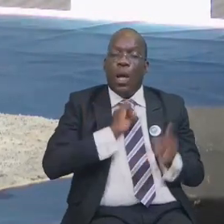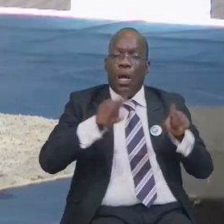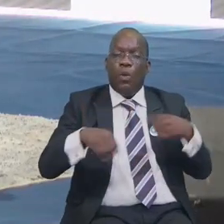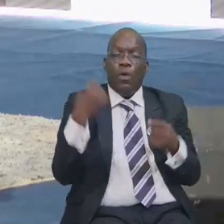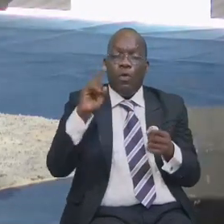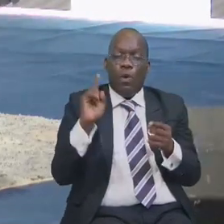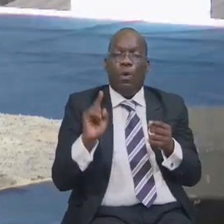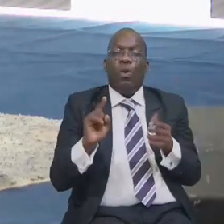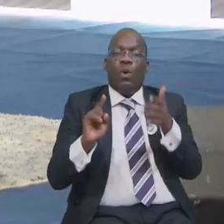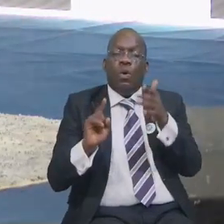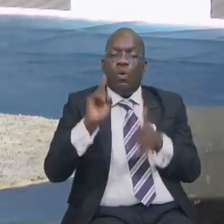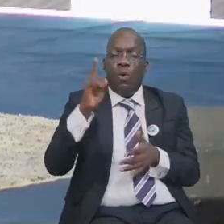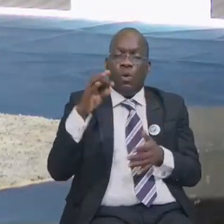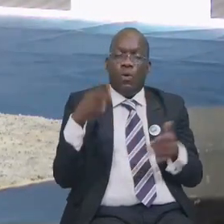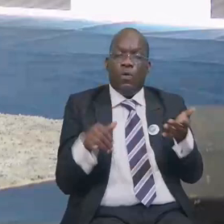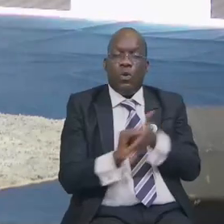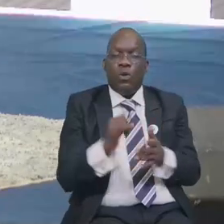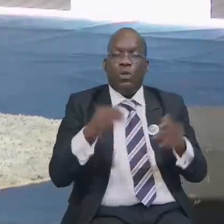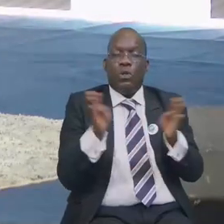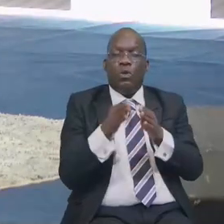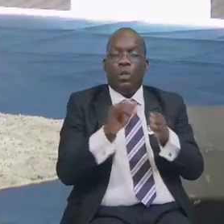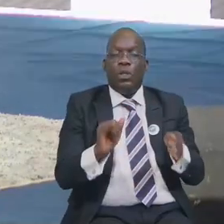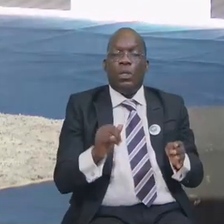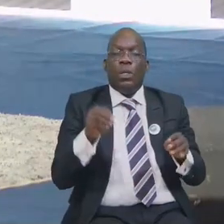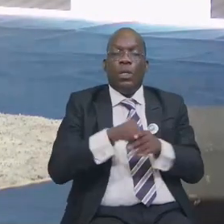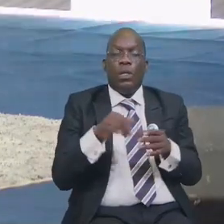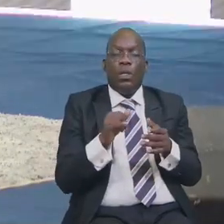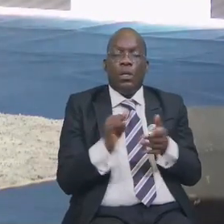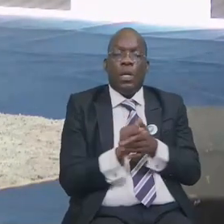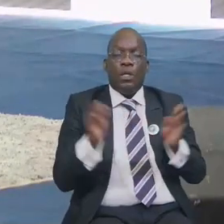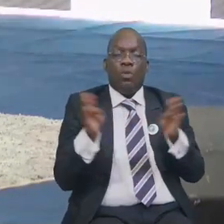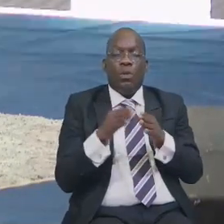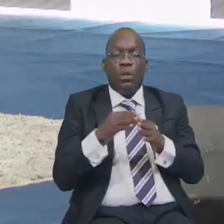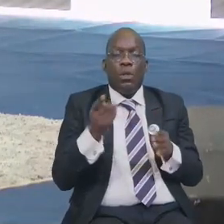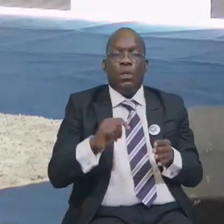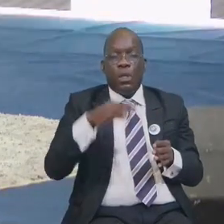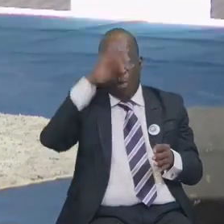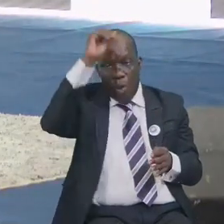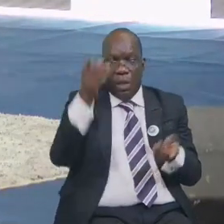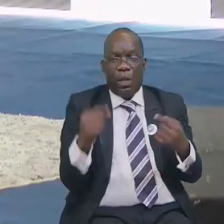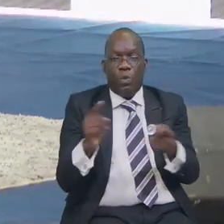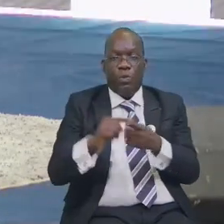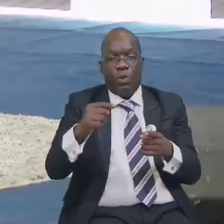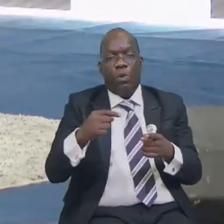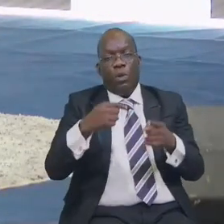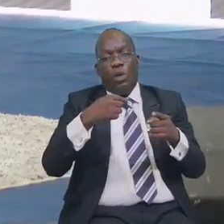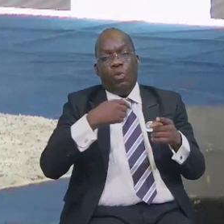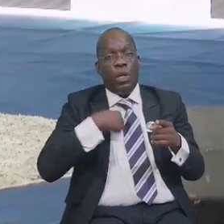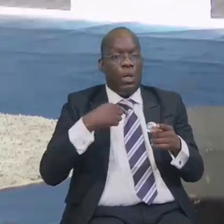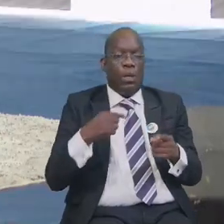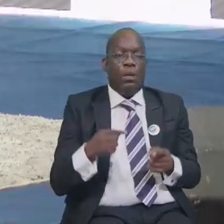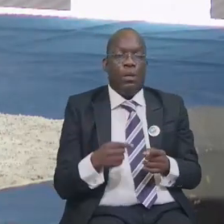plus tôt. Et à la fin de la séance, un homme est venu vers moi. Et il m'a dit,